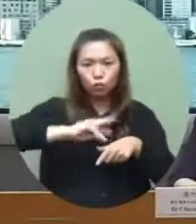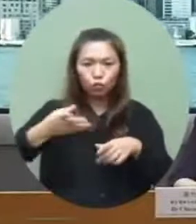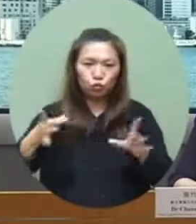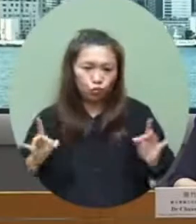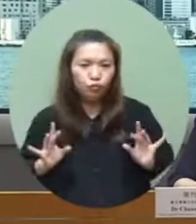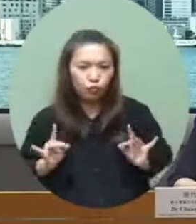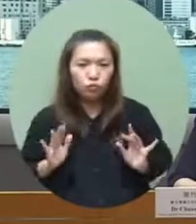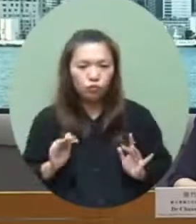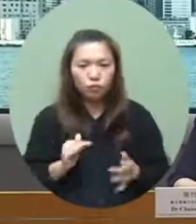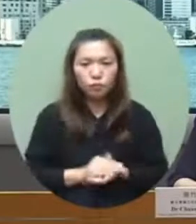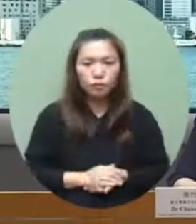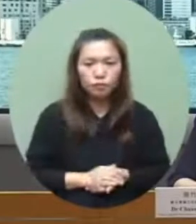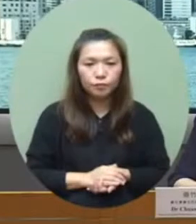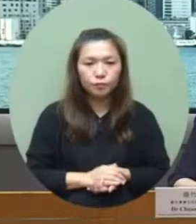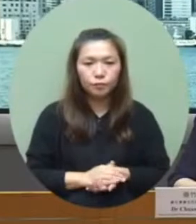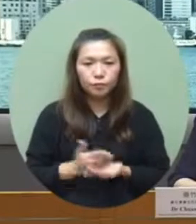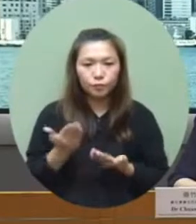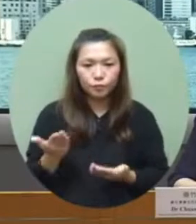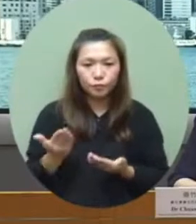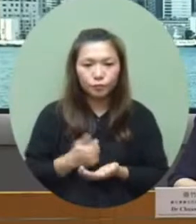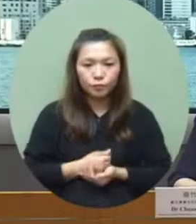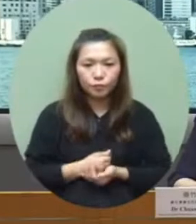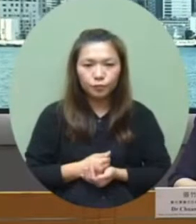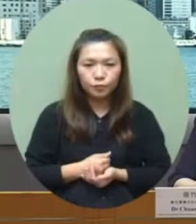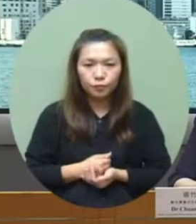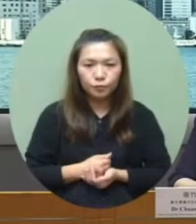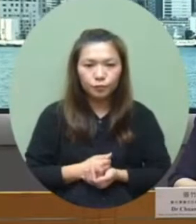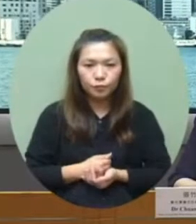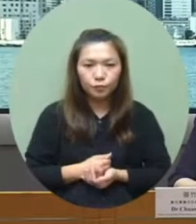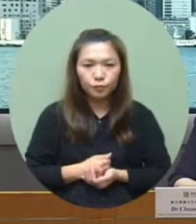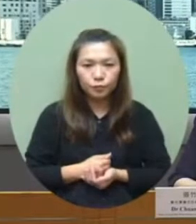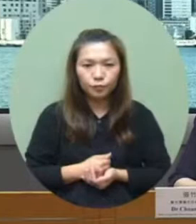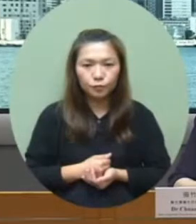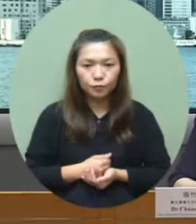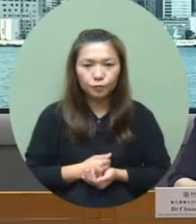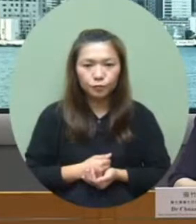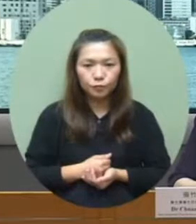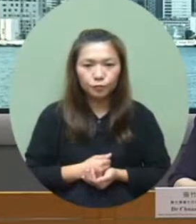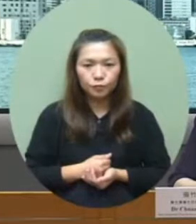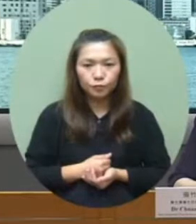問多條英文問題啦。 Next, another English question.